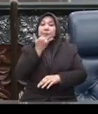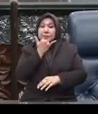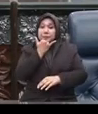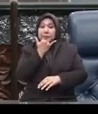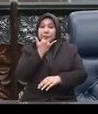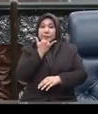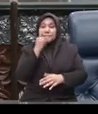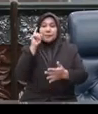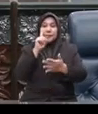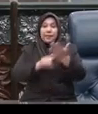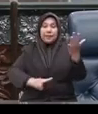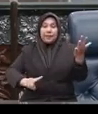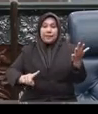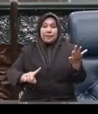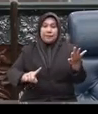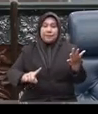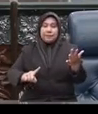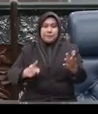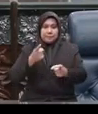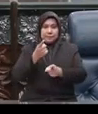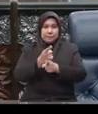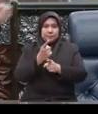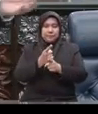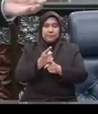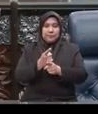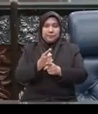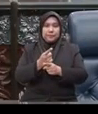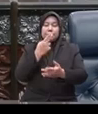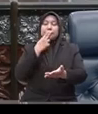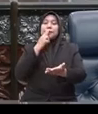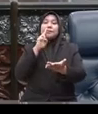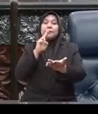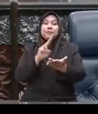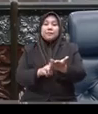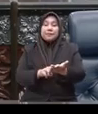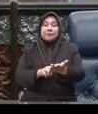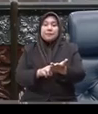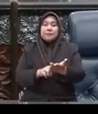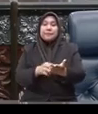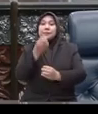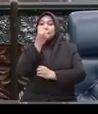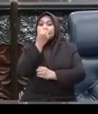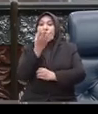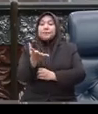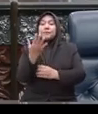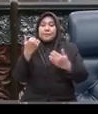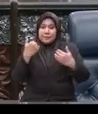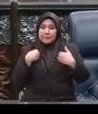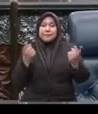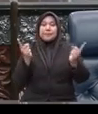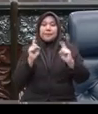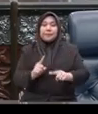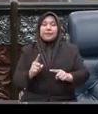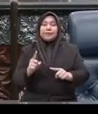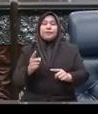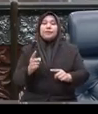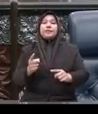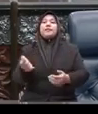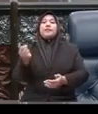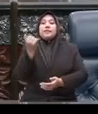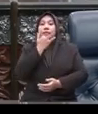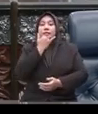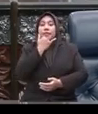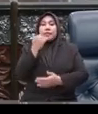apakah benar ada sungai yang mengatakan ada kesalahan kalau ada dan dibawa ke mahkamah